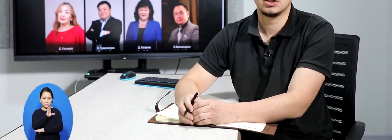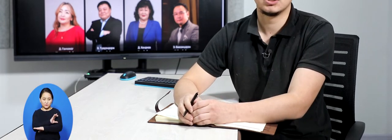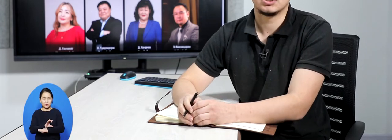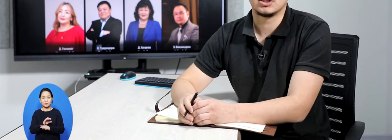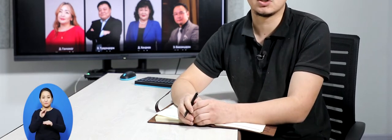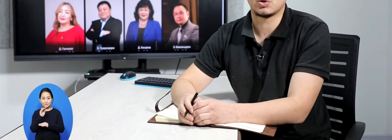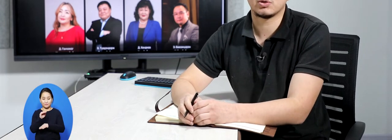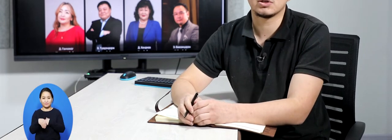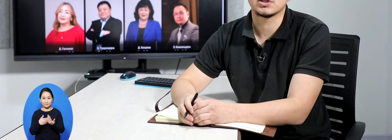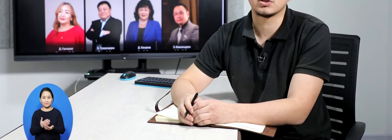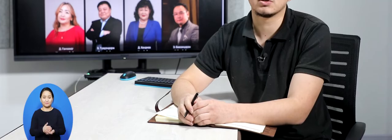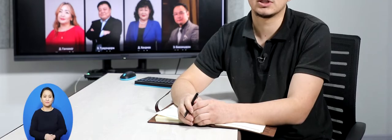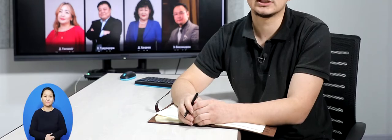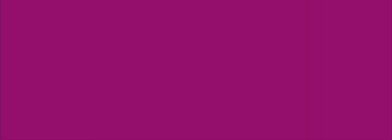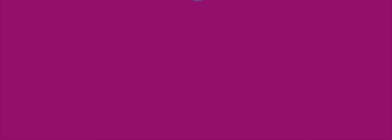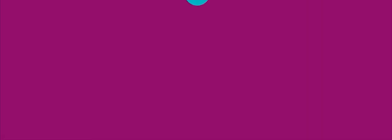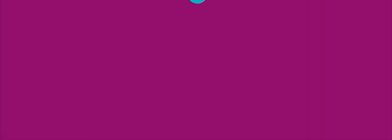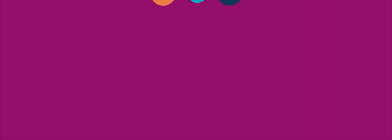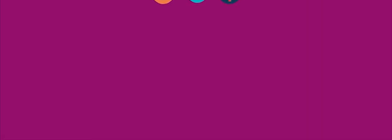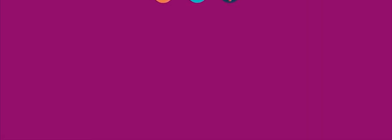нар сургалтуудыг бас ордог байна.